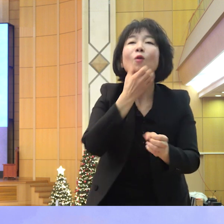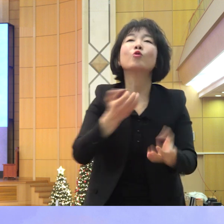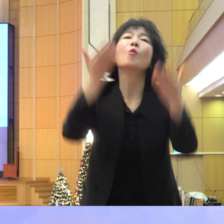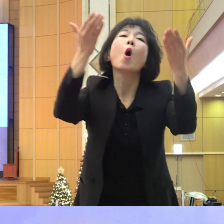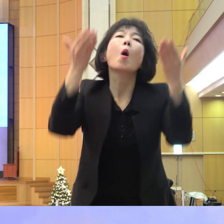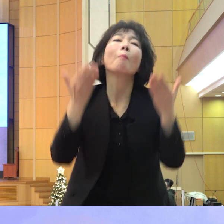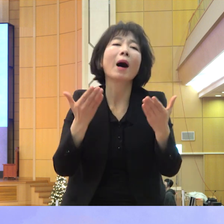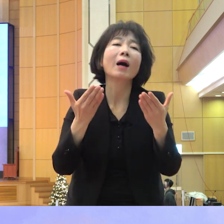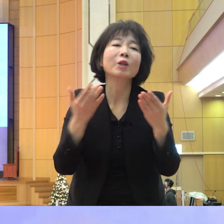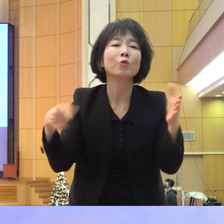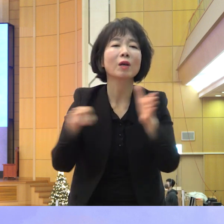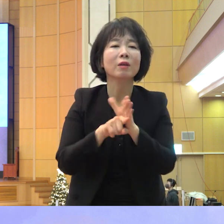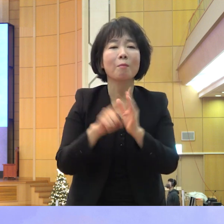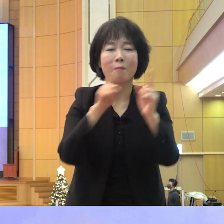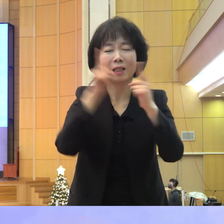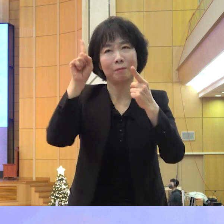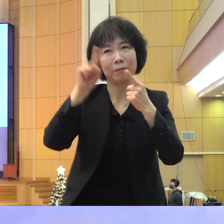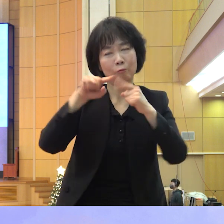축복받을 짓을 하면 되잖아.